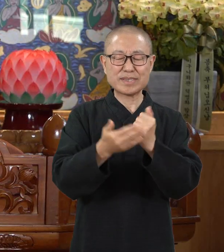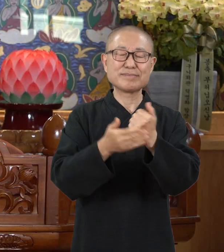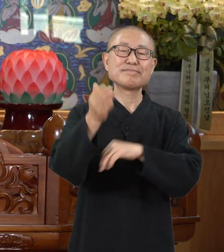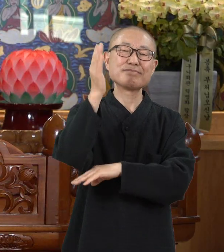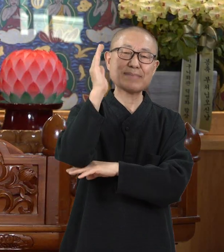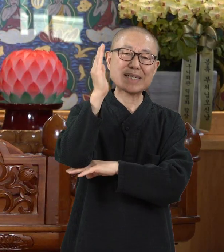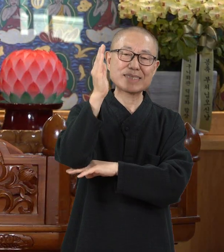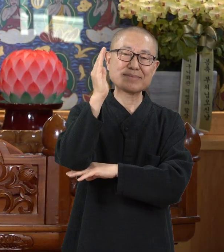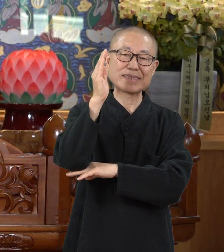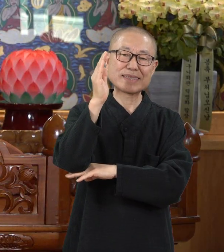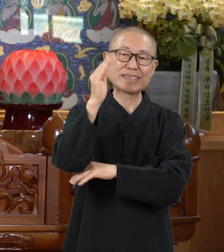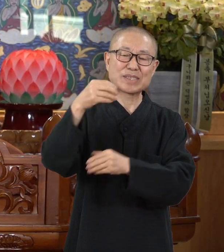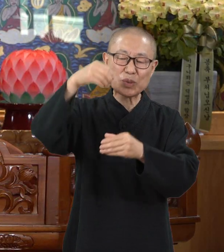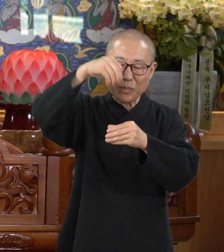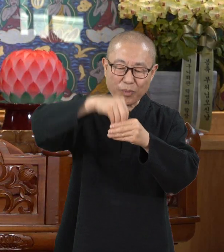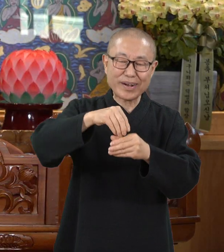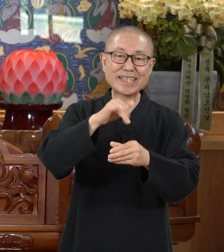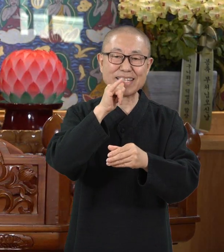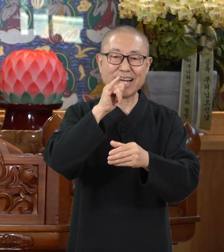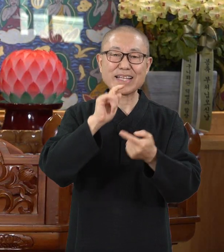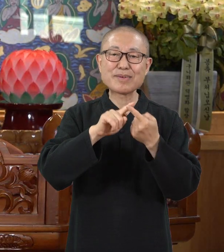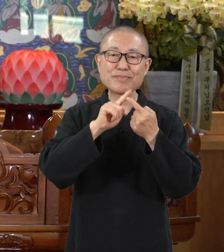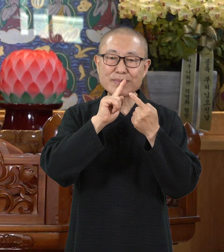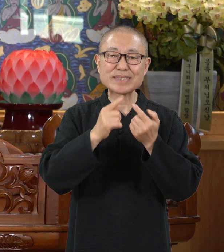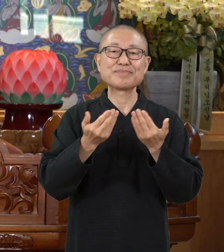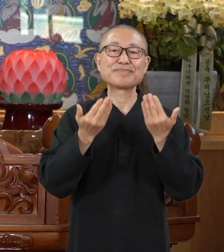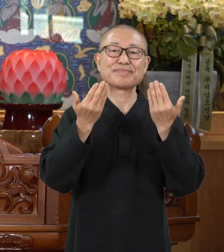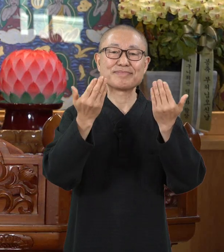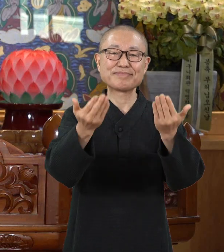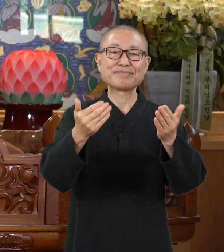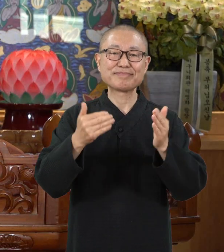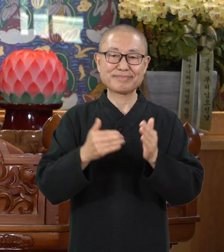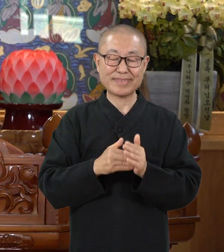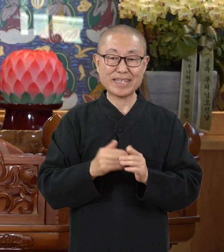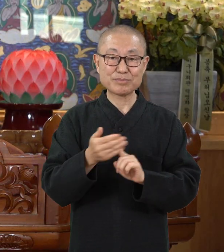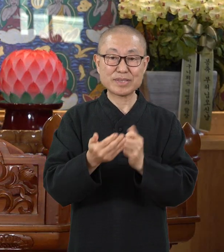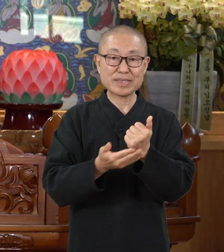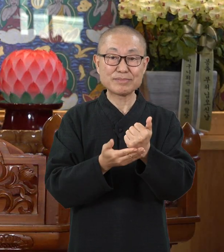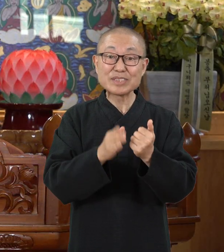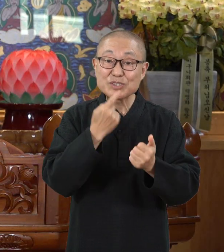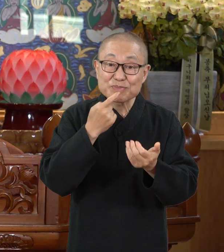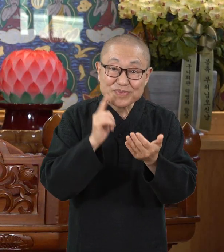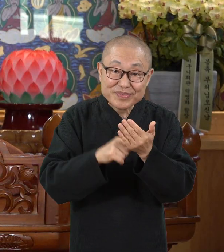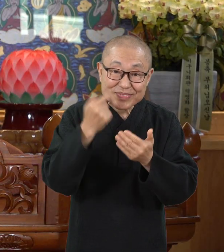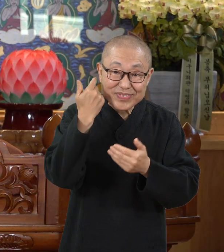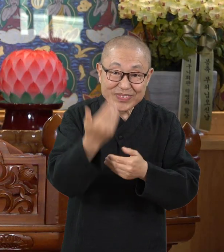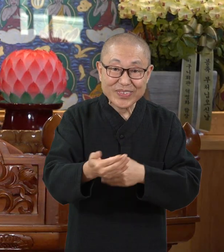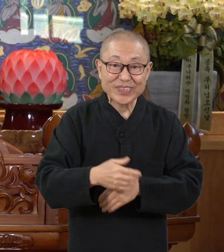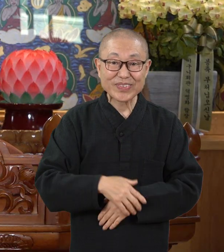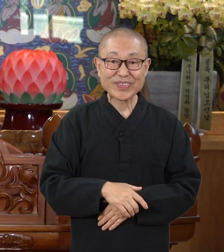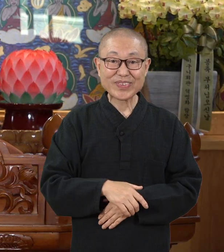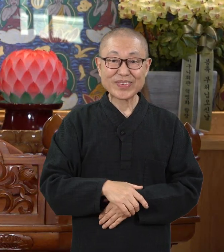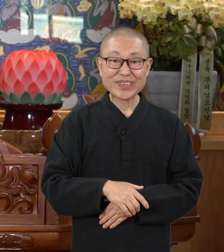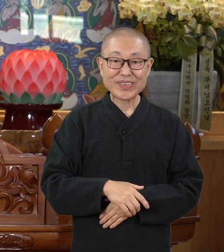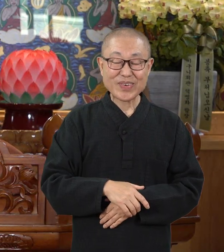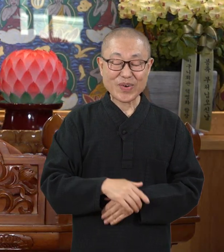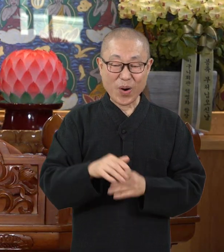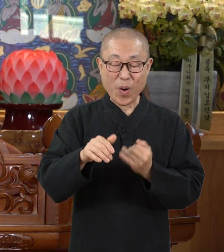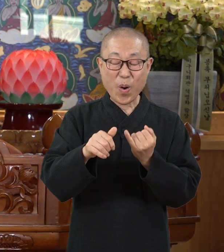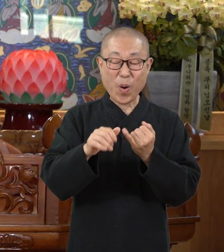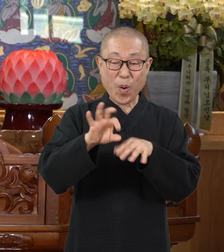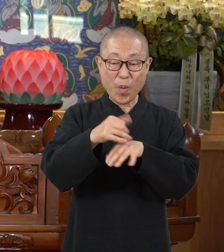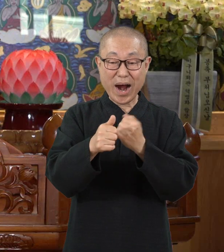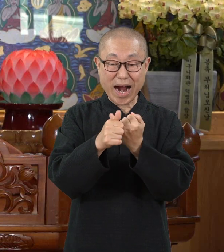말씀이 바로 거기에 있다. 이렇게 말씀드립니다. 그래서 부처님 말씀하셨죠? 왕의 두 왕비가